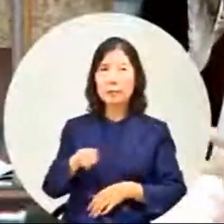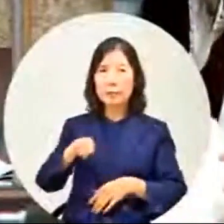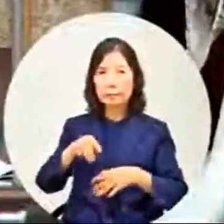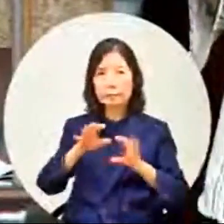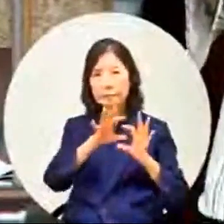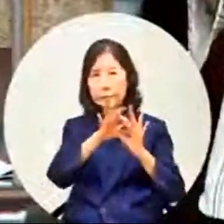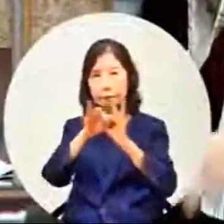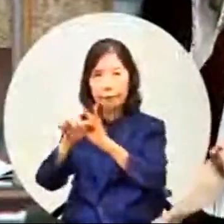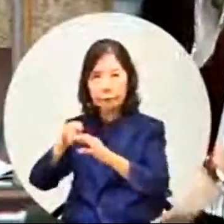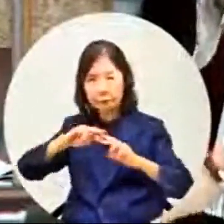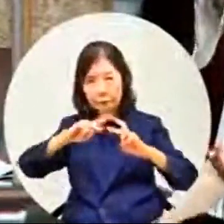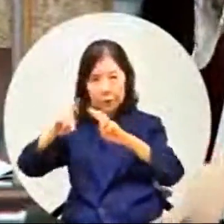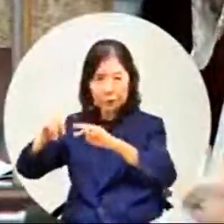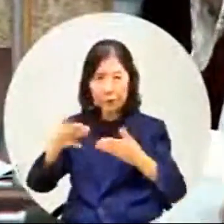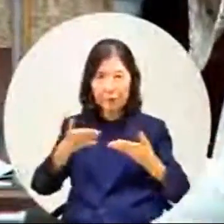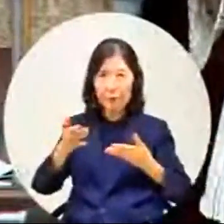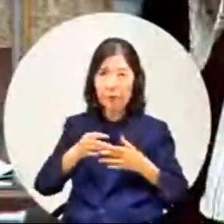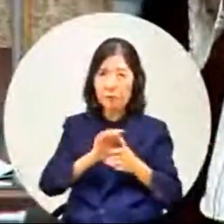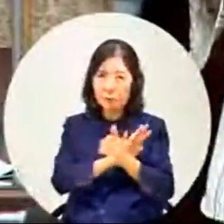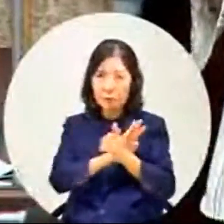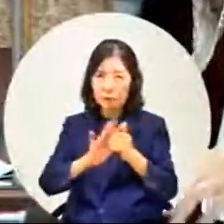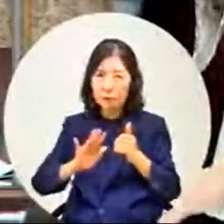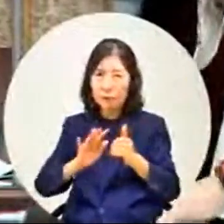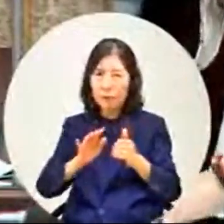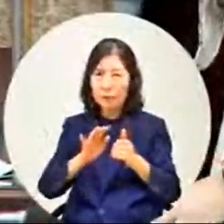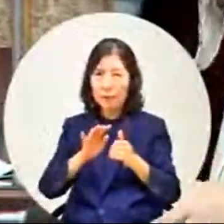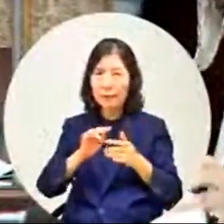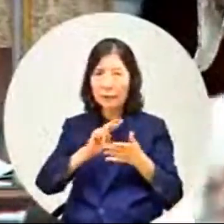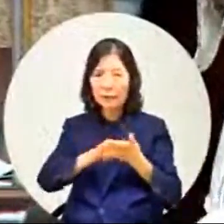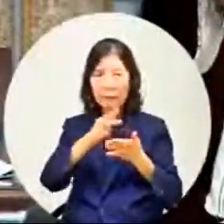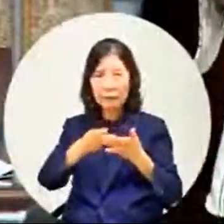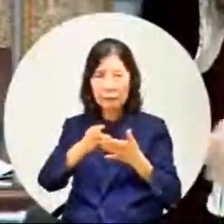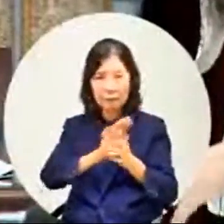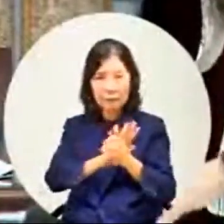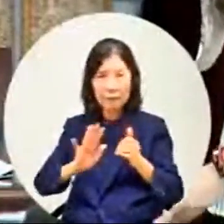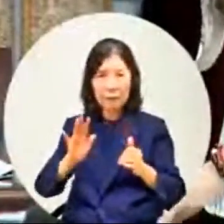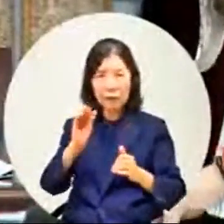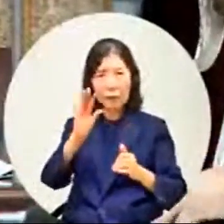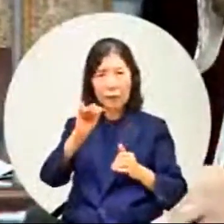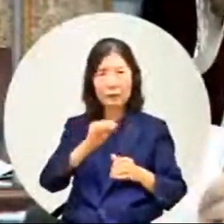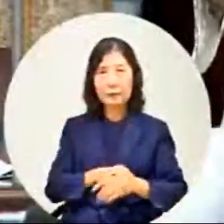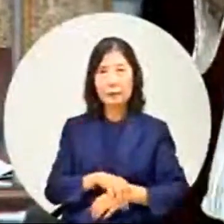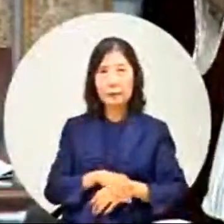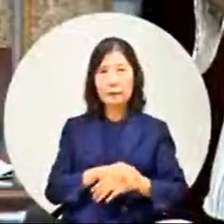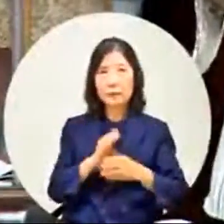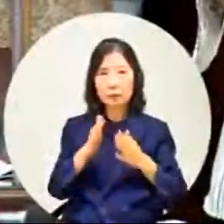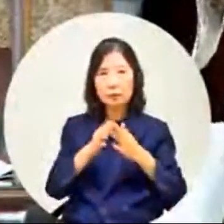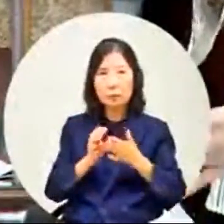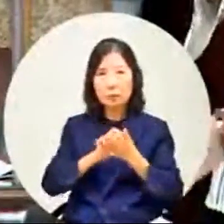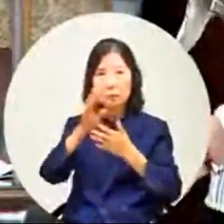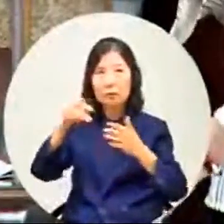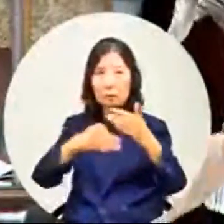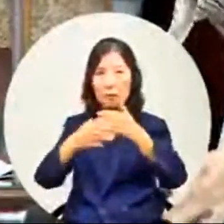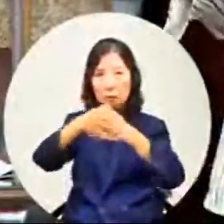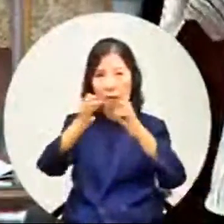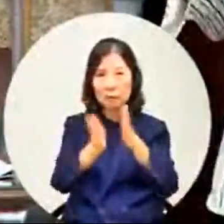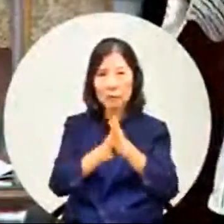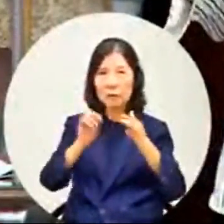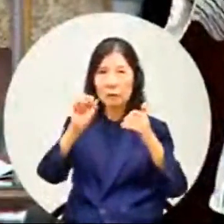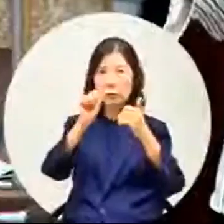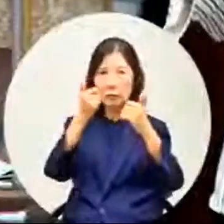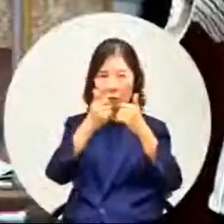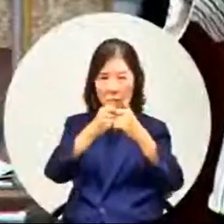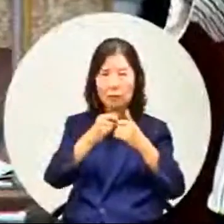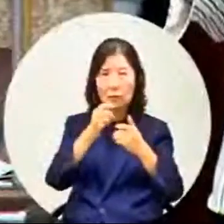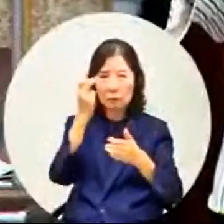些调整事项是不是有涉及到重大的变更跟影响，那可能需要报那个交通部或者是议会来做备查